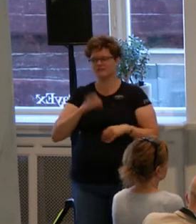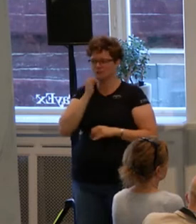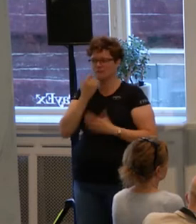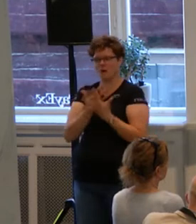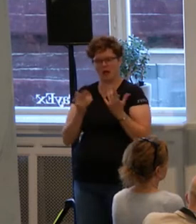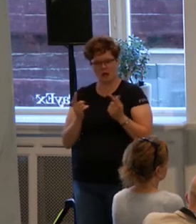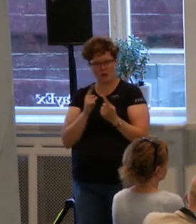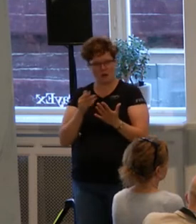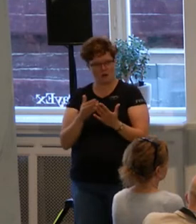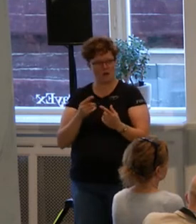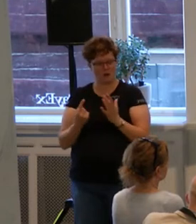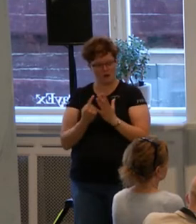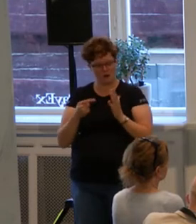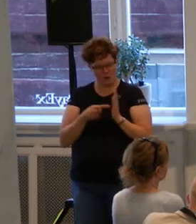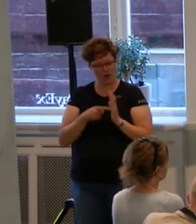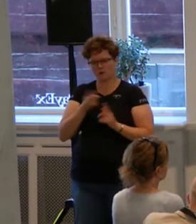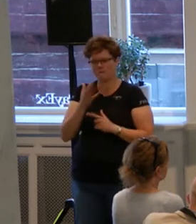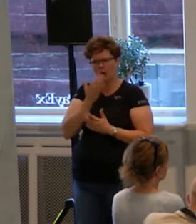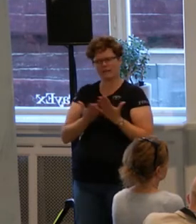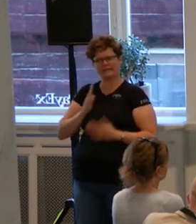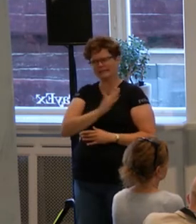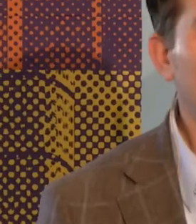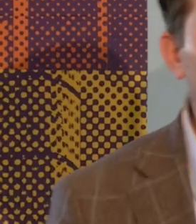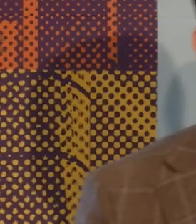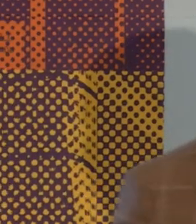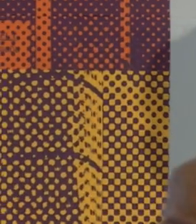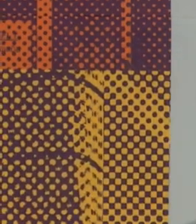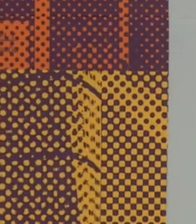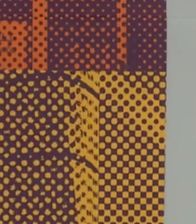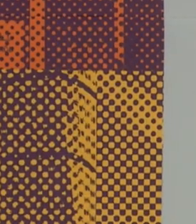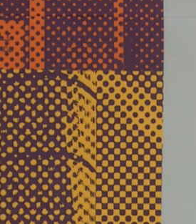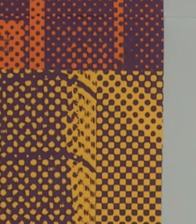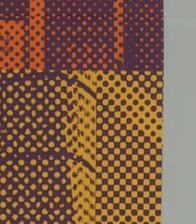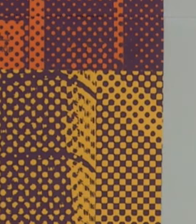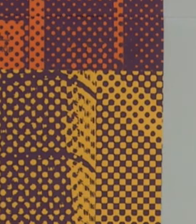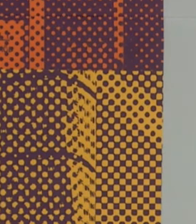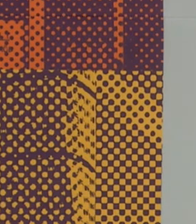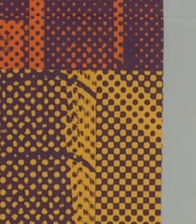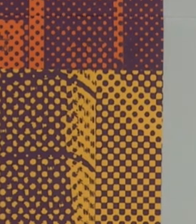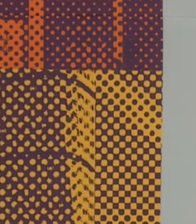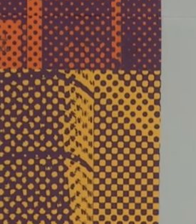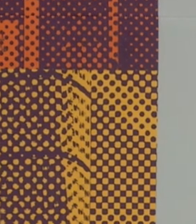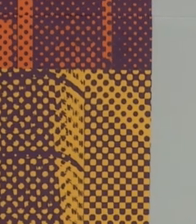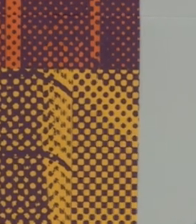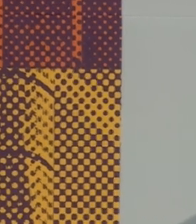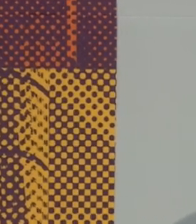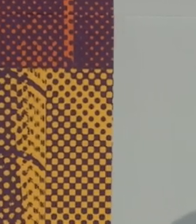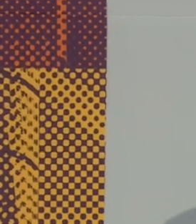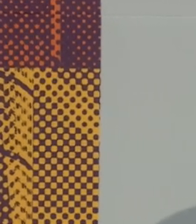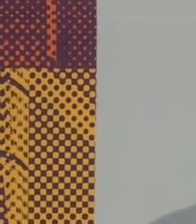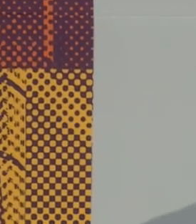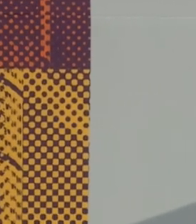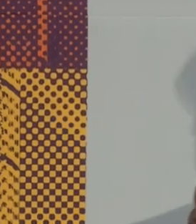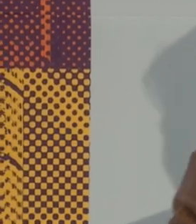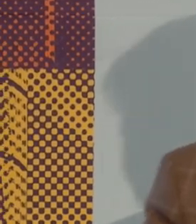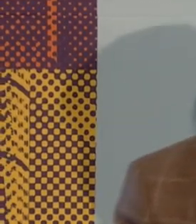Jag kan säga en sak, att de pratar inte den dialekt du pratar där. Nej, precis. Den här är ju... Var kommer du ifrån? Ja, men det är en blandning av... Jag är uppvuxen